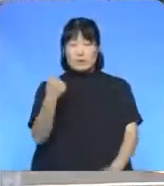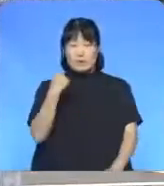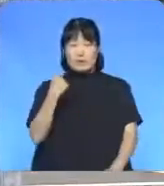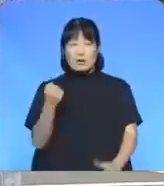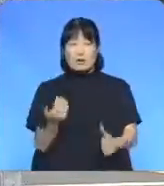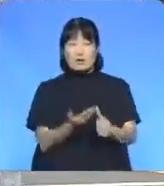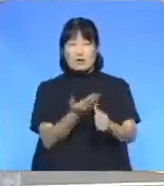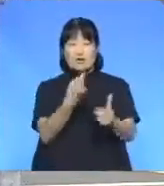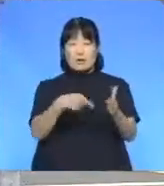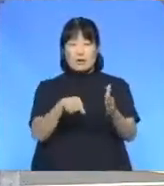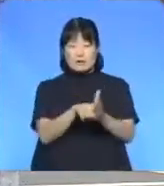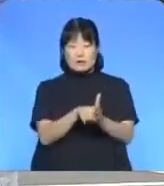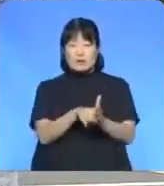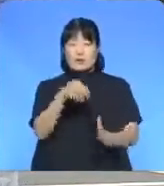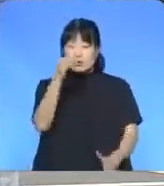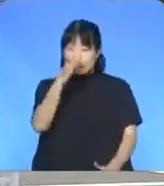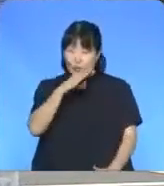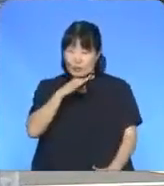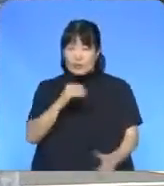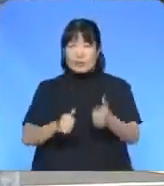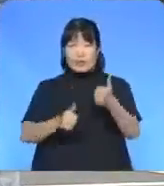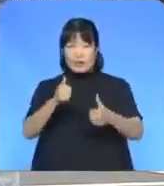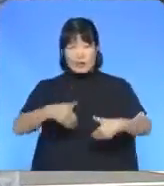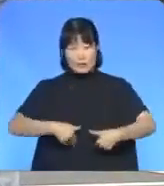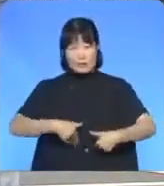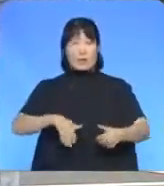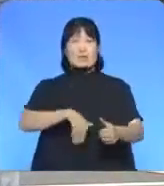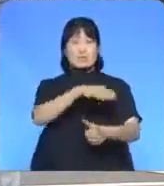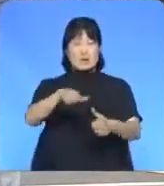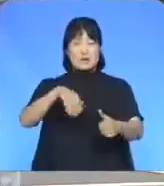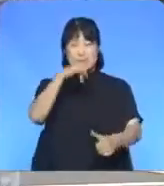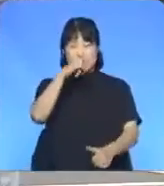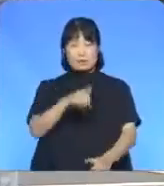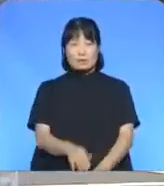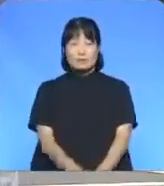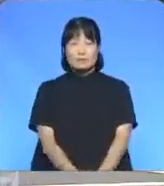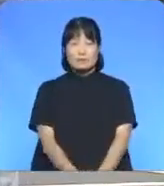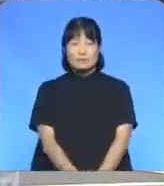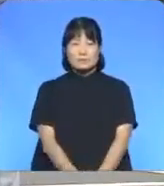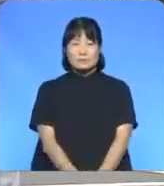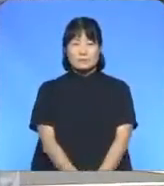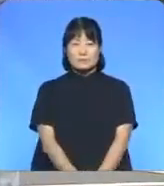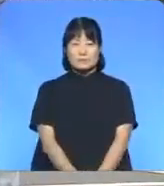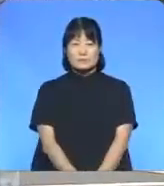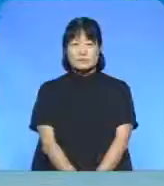효율적인 홈경기 운영을 고민할 시점입니다. KBS 뉴스 강규엽입니다.